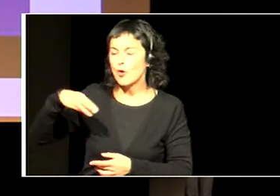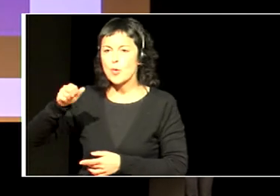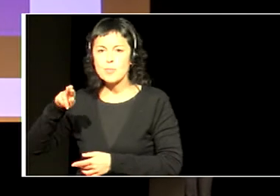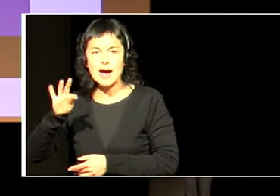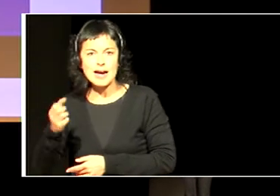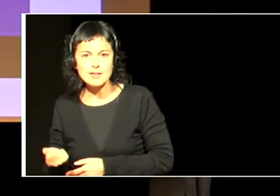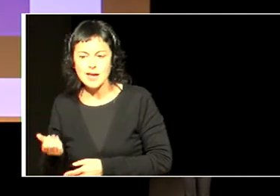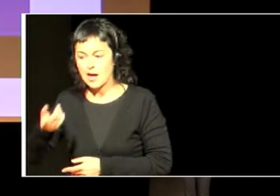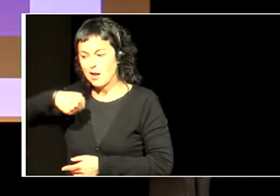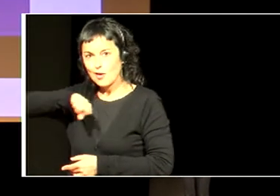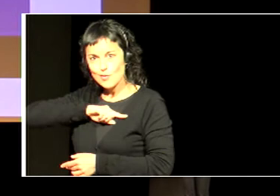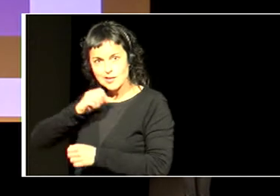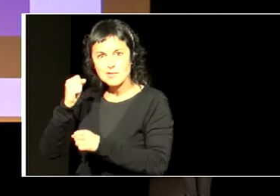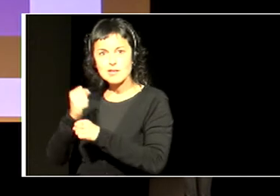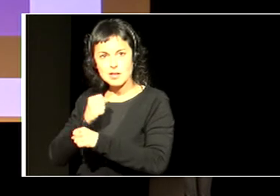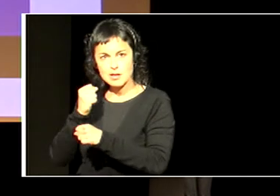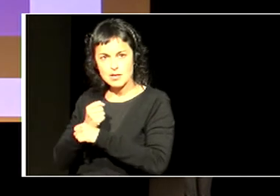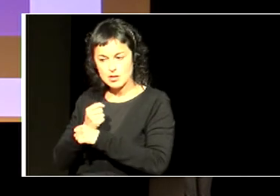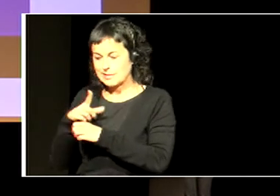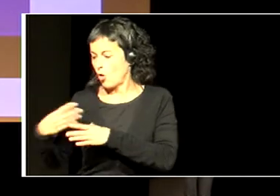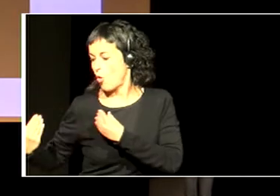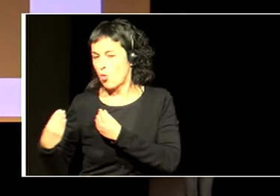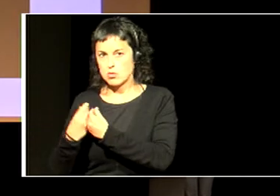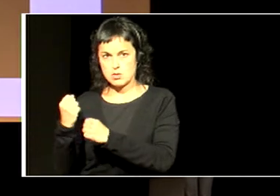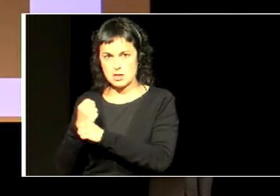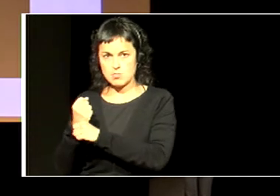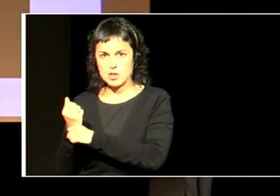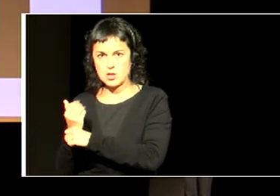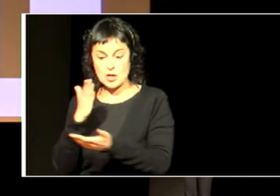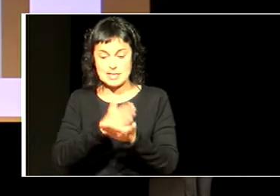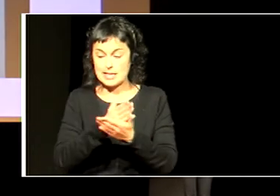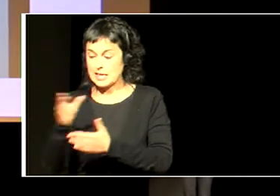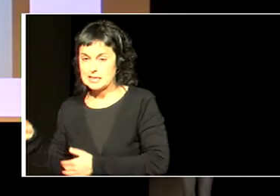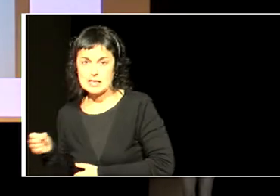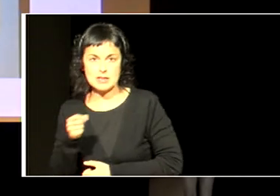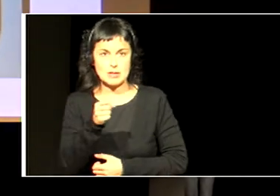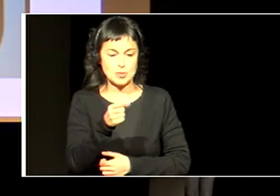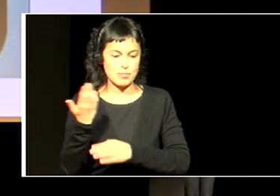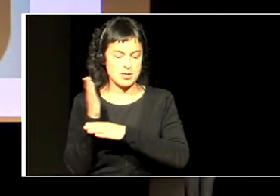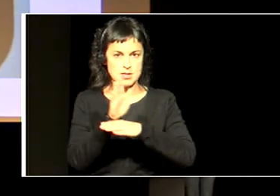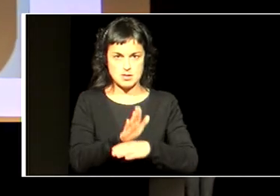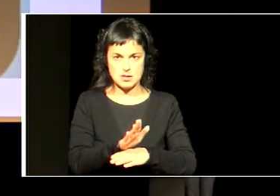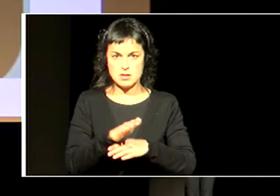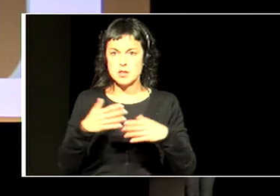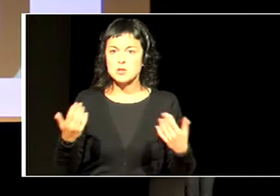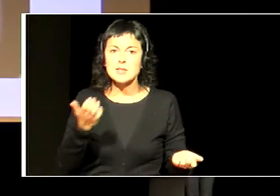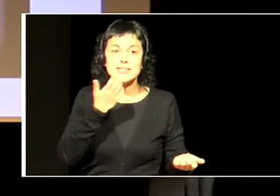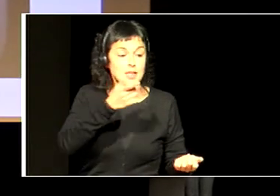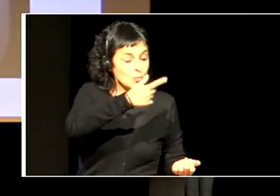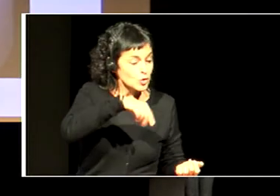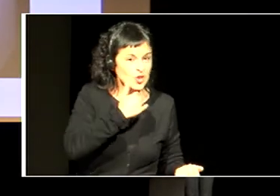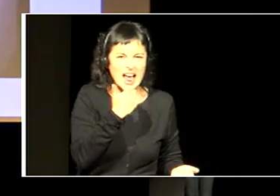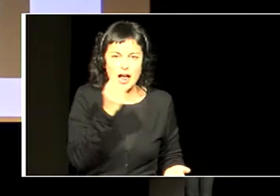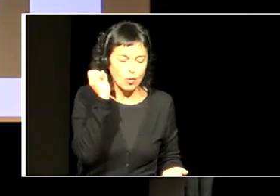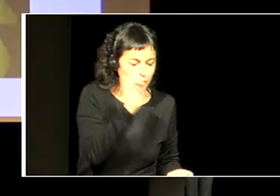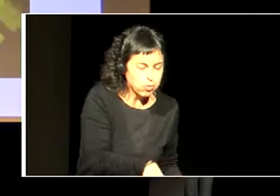dira eta gurekin lan egiten dute. Eta hor daude eta zuek botatzen baduzu ezer bailurrera beraiek garbitzen